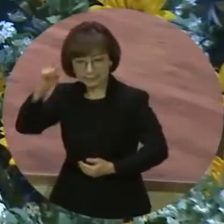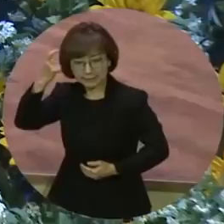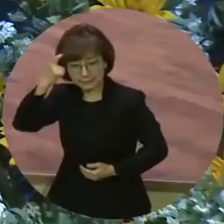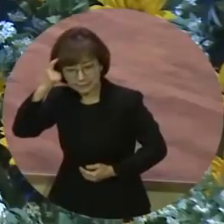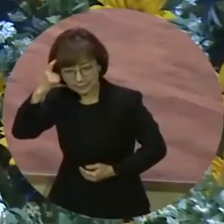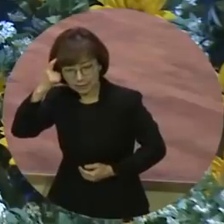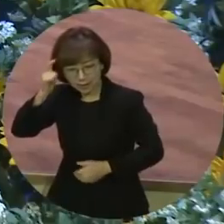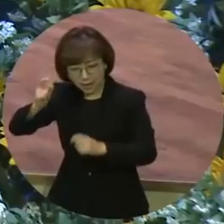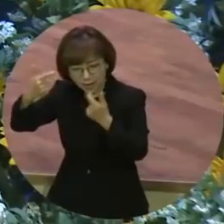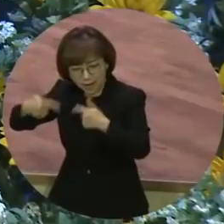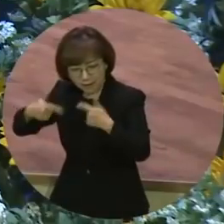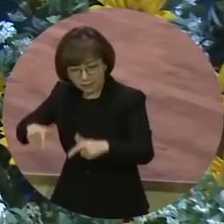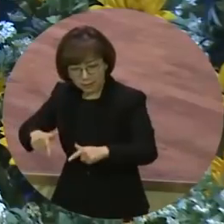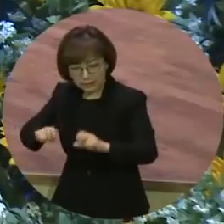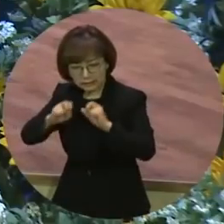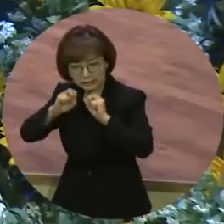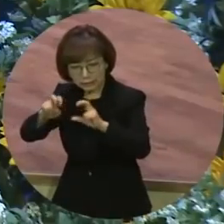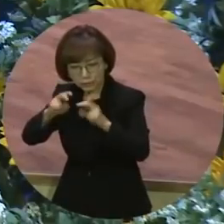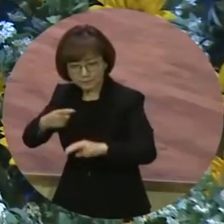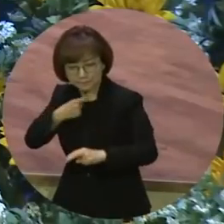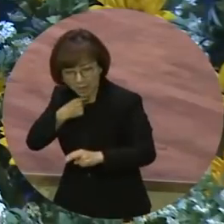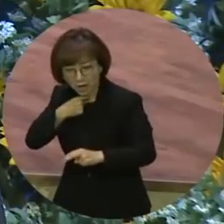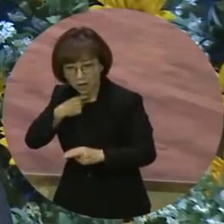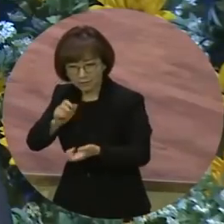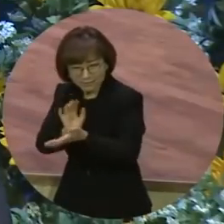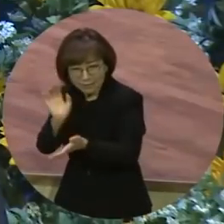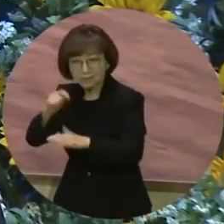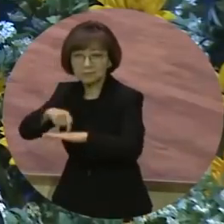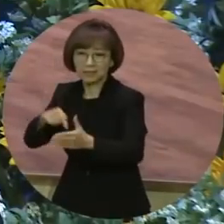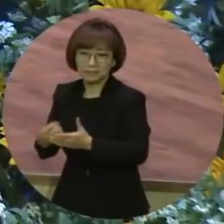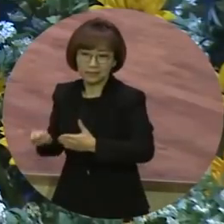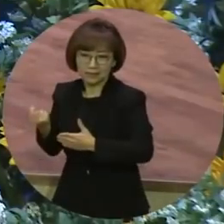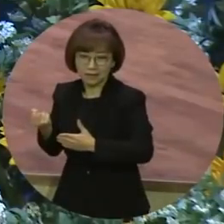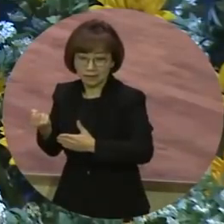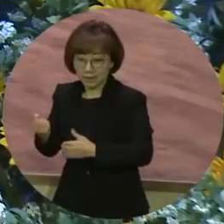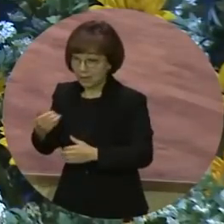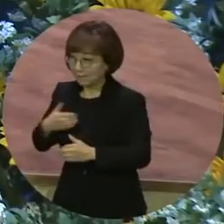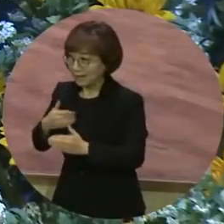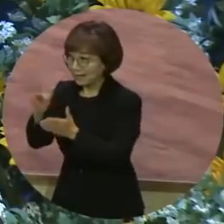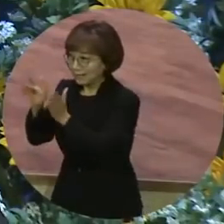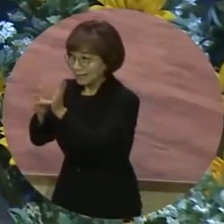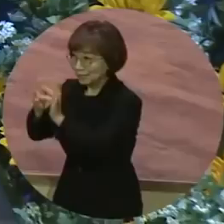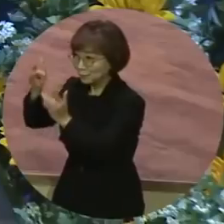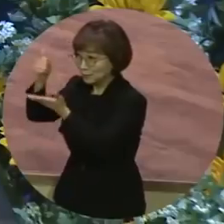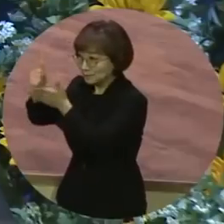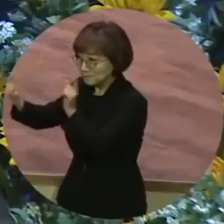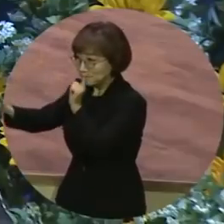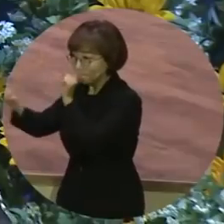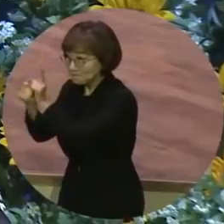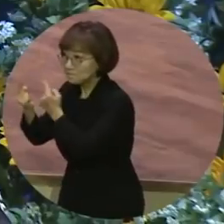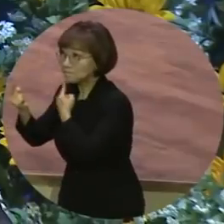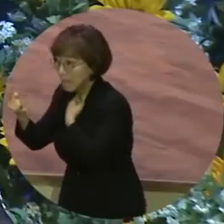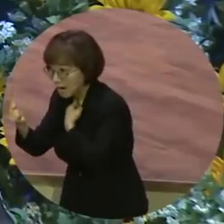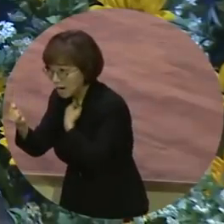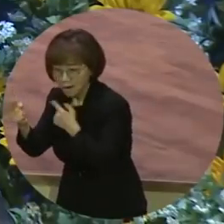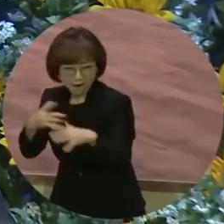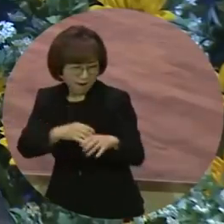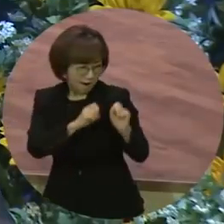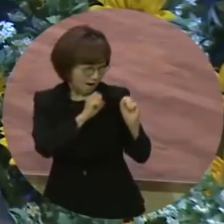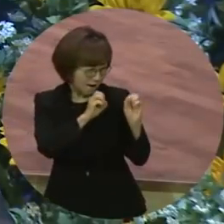대한 열정으로 가득해 있었어요. 어떻게 하면 내가 만난 이 예수 그리스도를 온 세계에 전파할